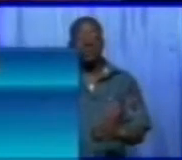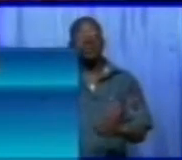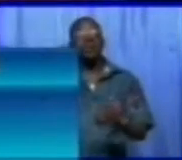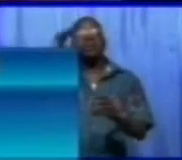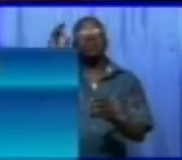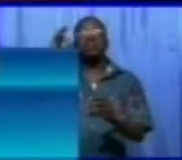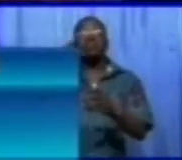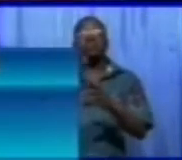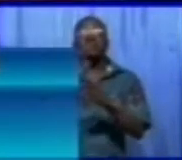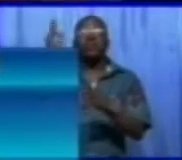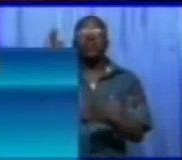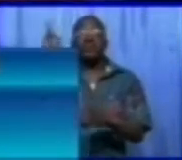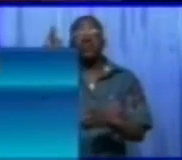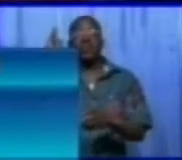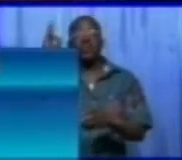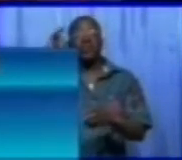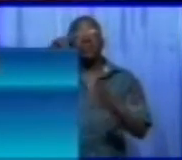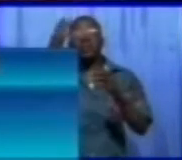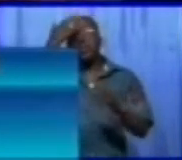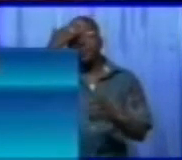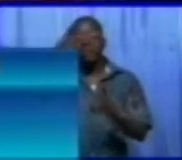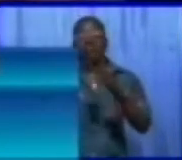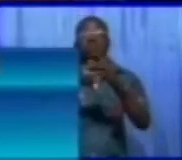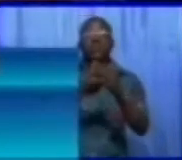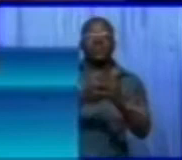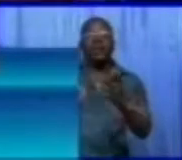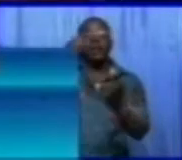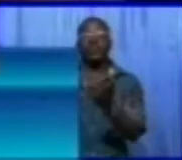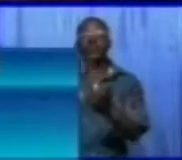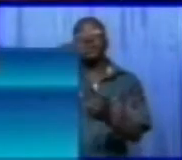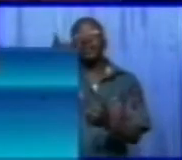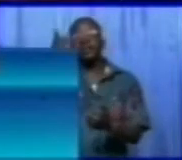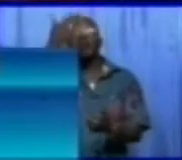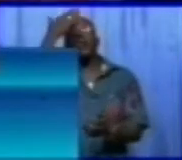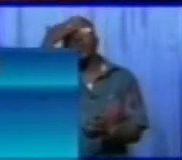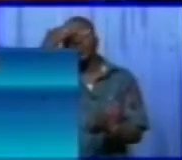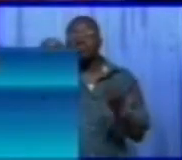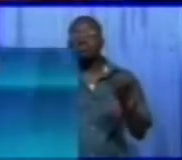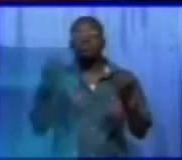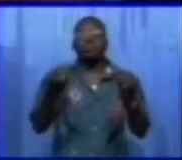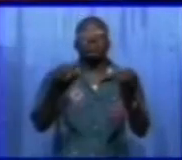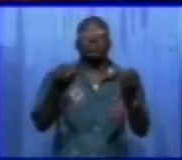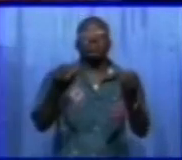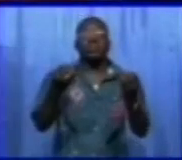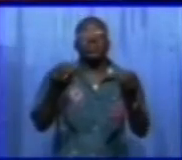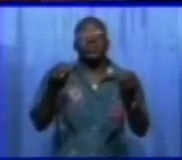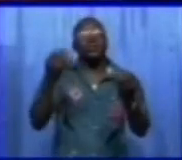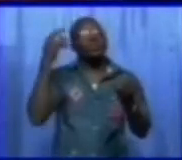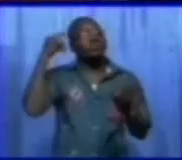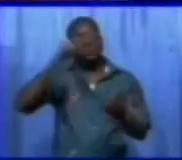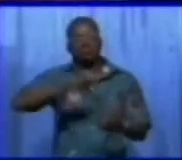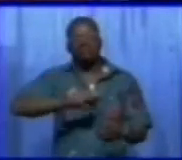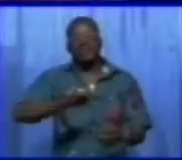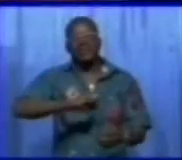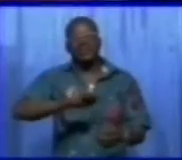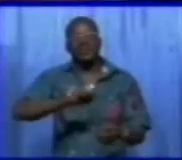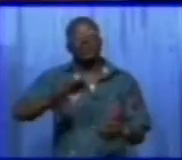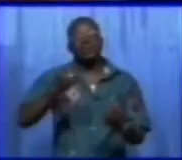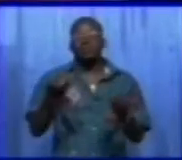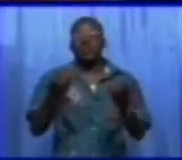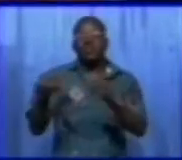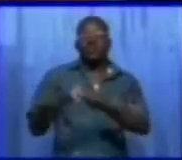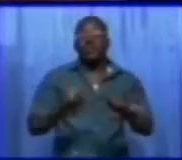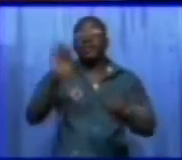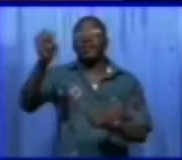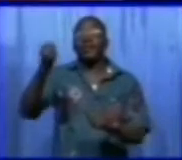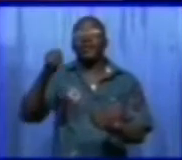régional qui a connu son démarrage en 2010 a connu énormément de dynamisme, beaucoup d'activités qui ont